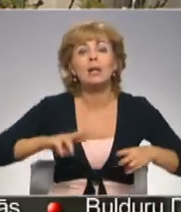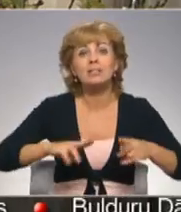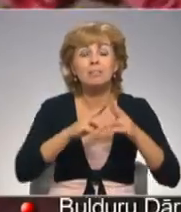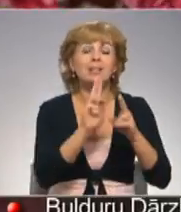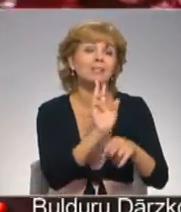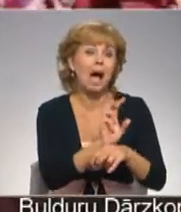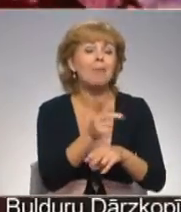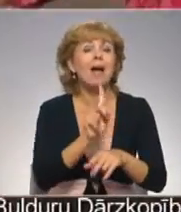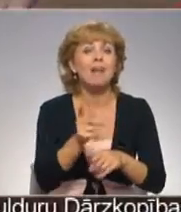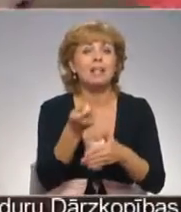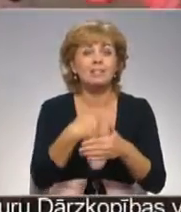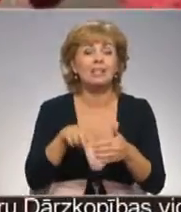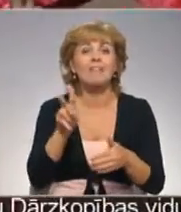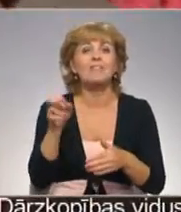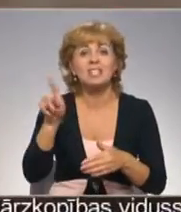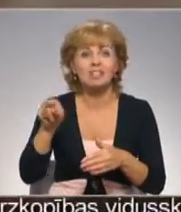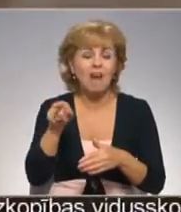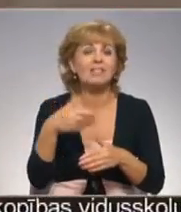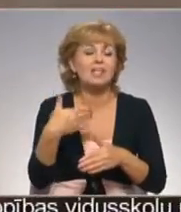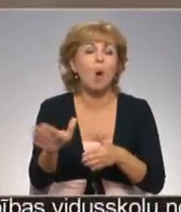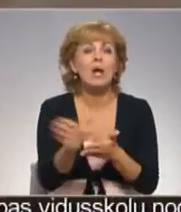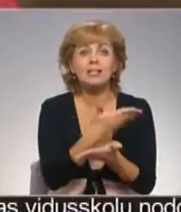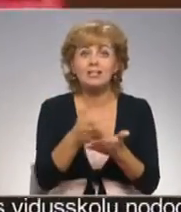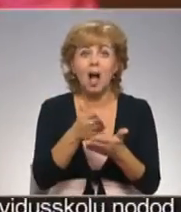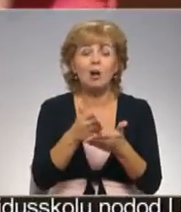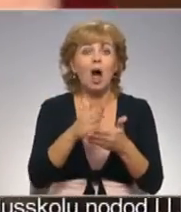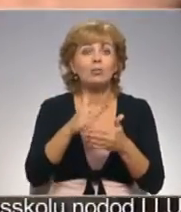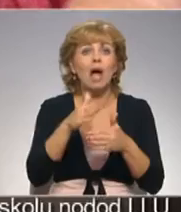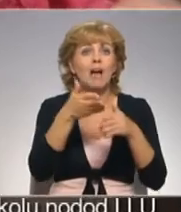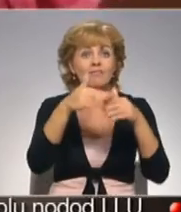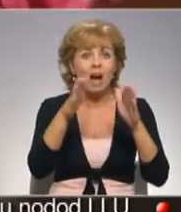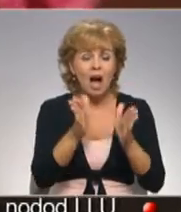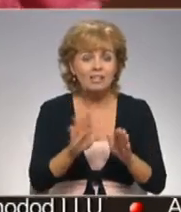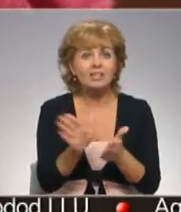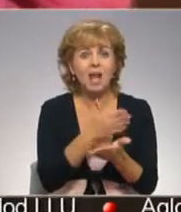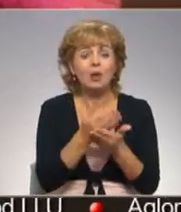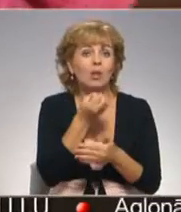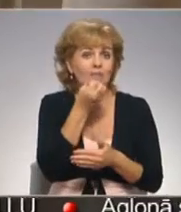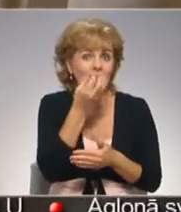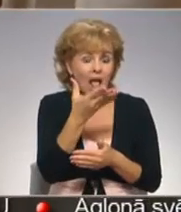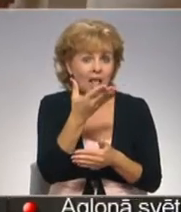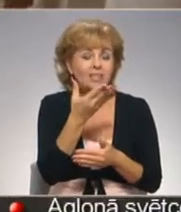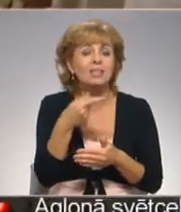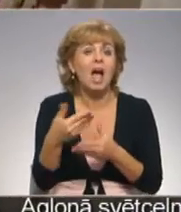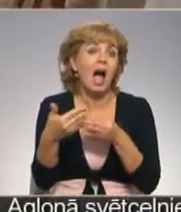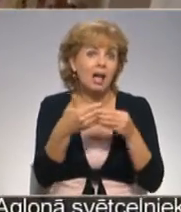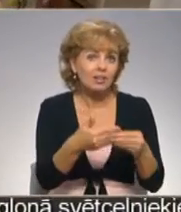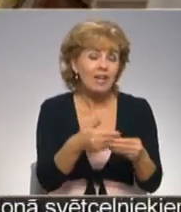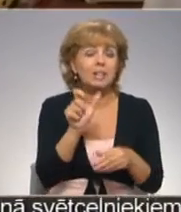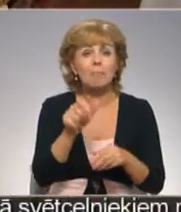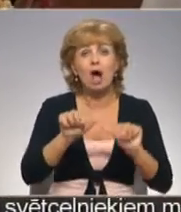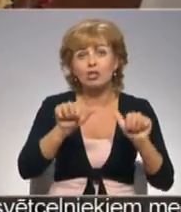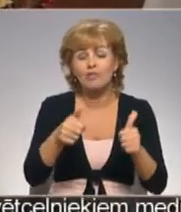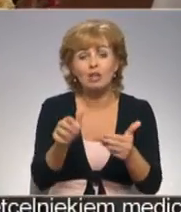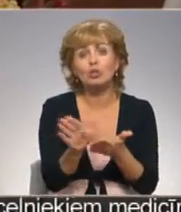ir slēgta, bet Visvaldis Viņķelis jau sakārtojas vāzēs pašas skaistākās gladiolas no sava dārza telpas pagastā. Galvenokārt jau paša